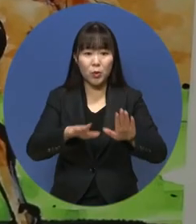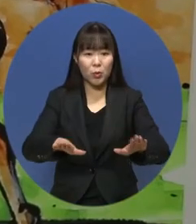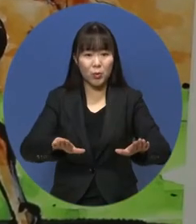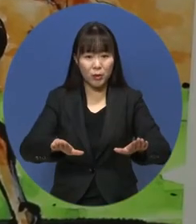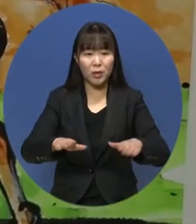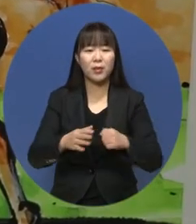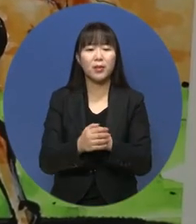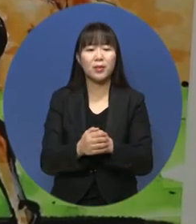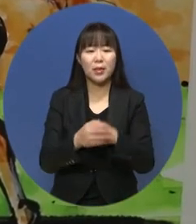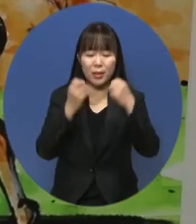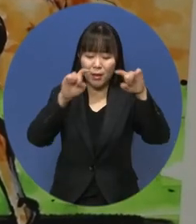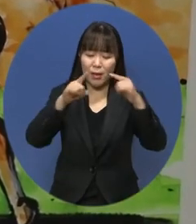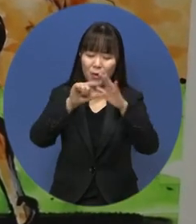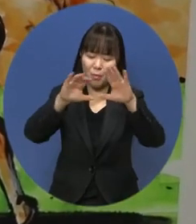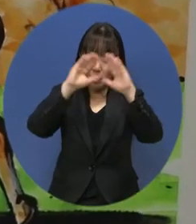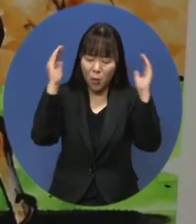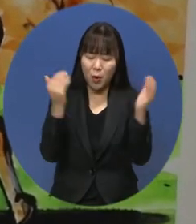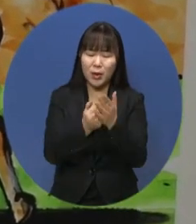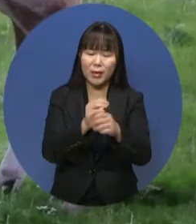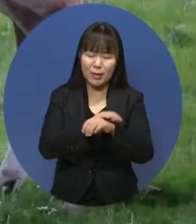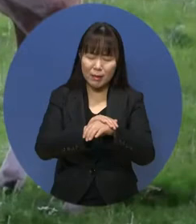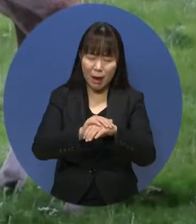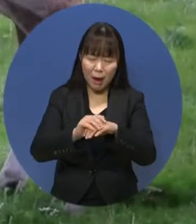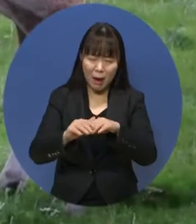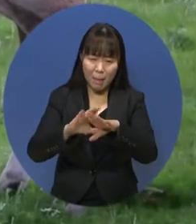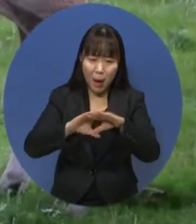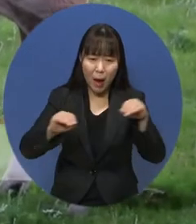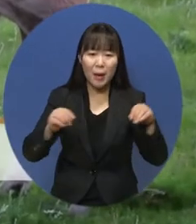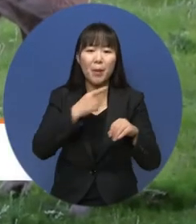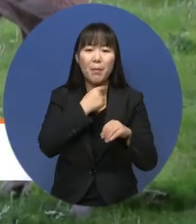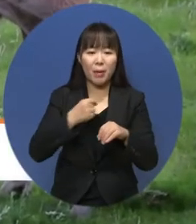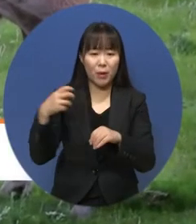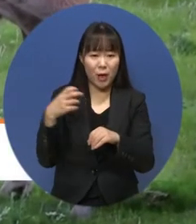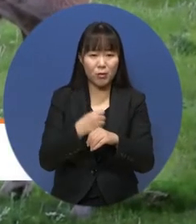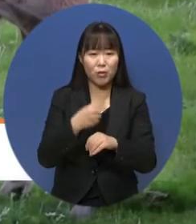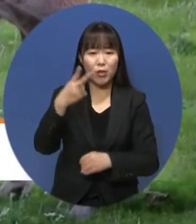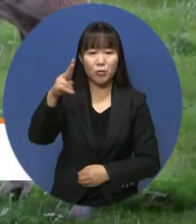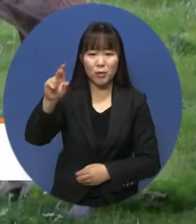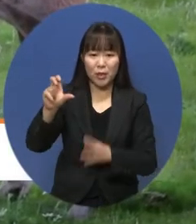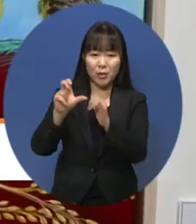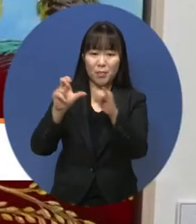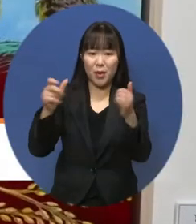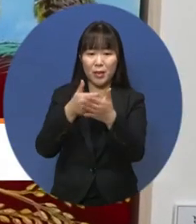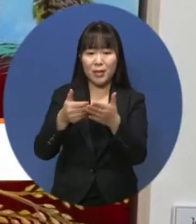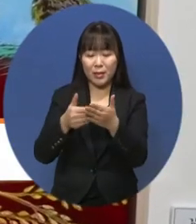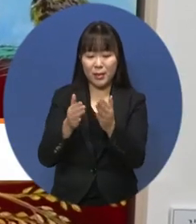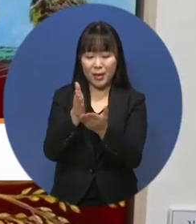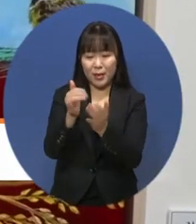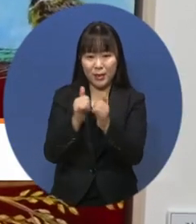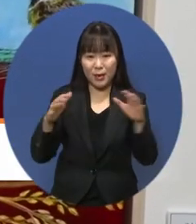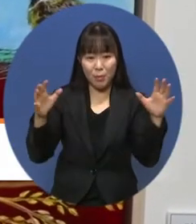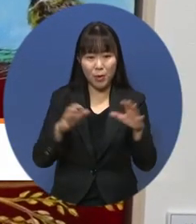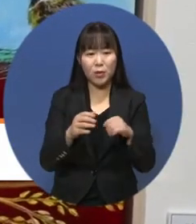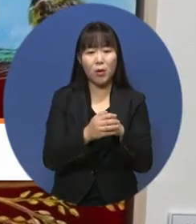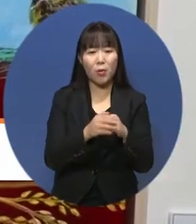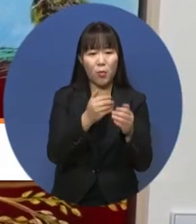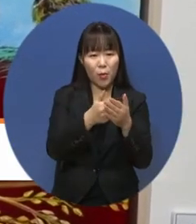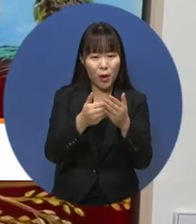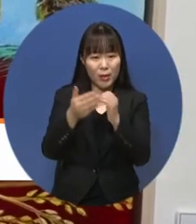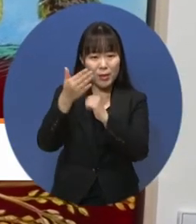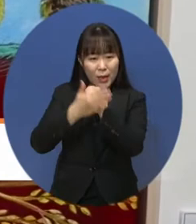전시회는 새해에는 모든 일이 잘 되기를 염원하는 마음을 담아 25명의 작가들이 모여 회화,